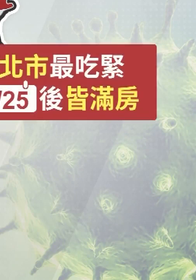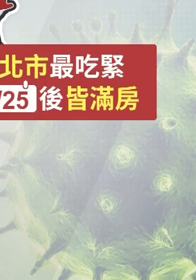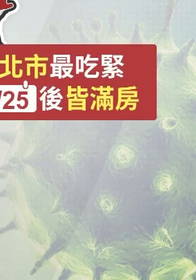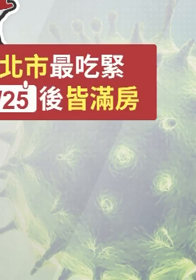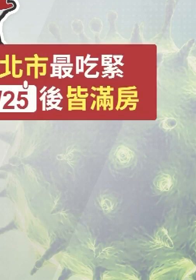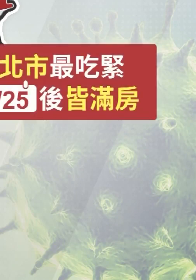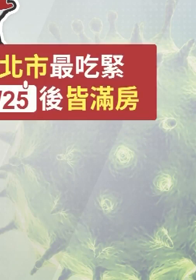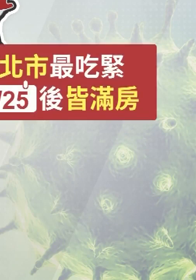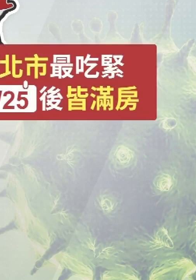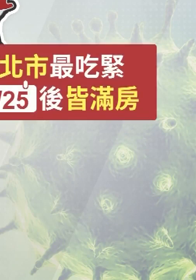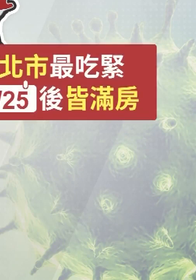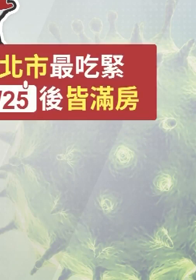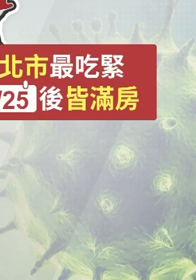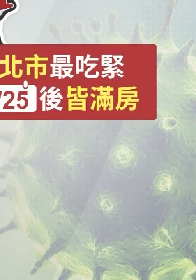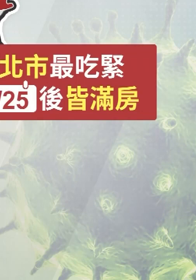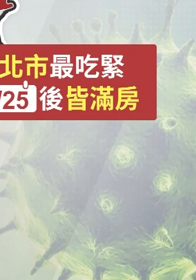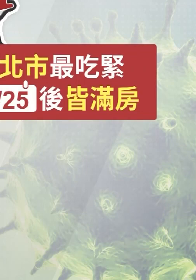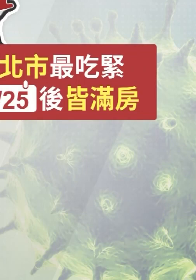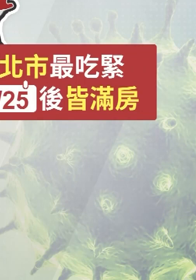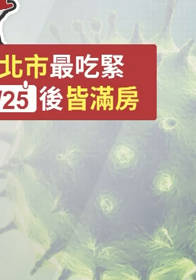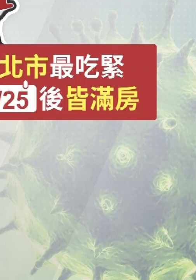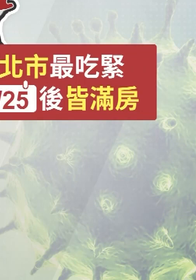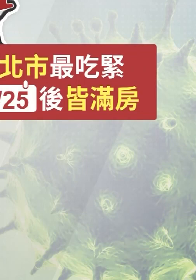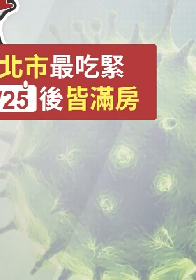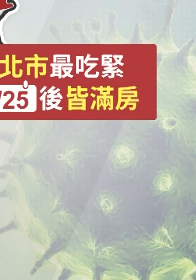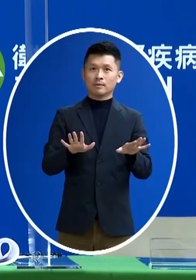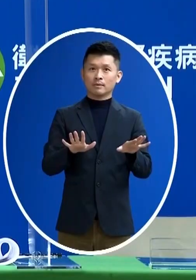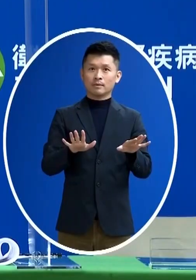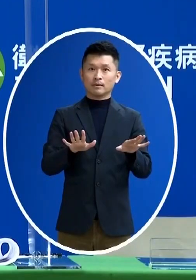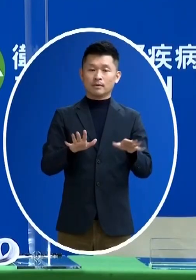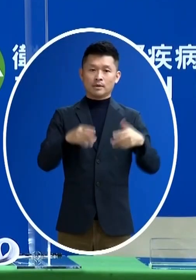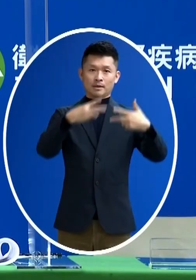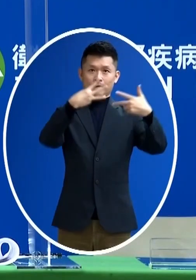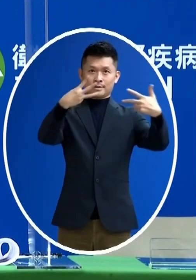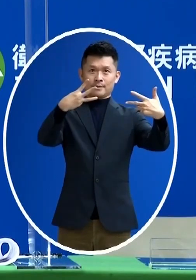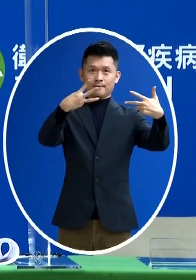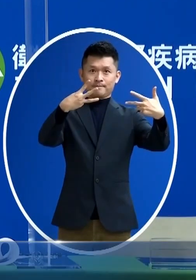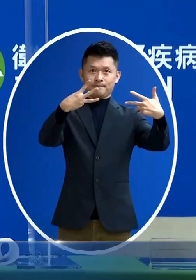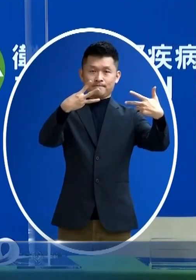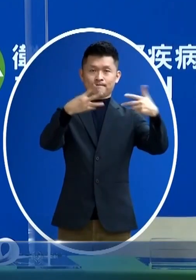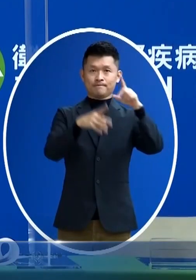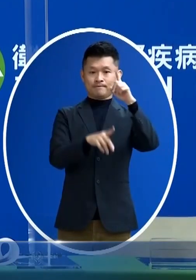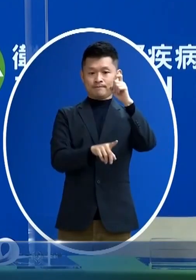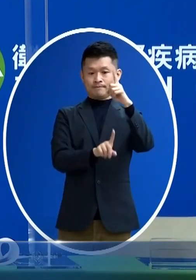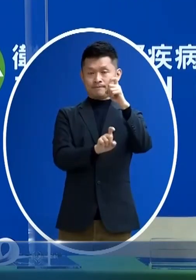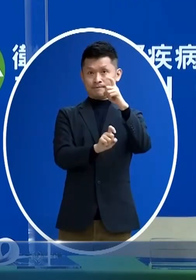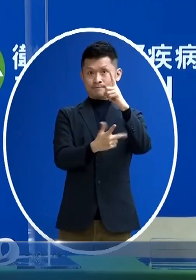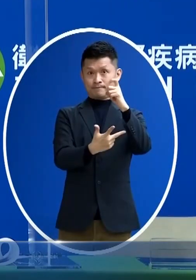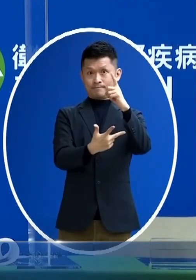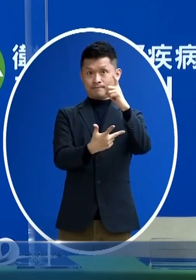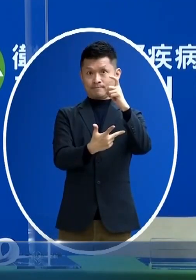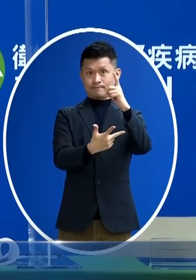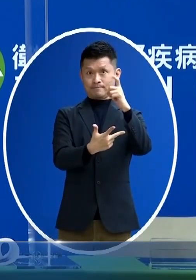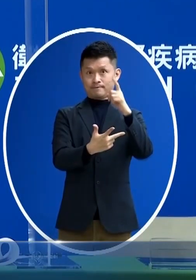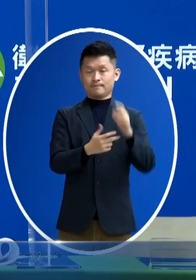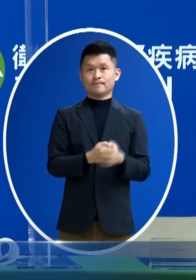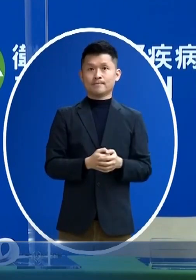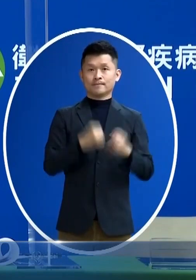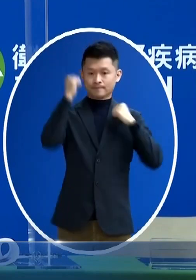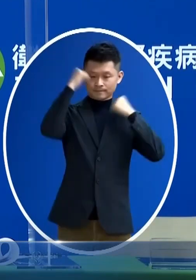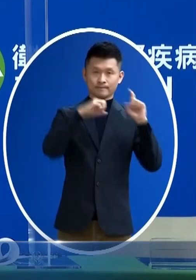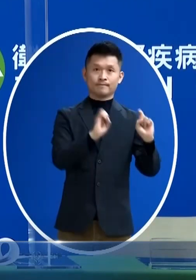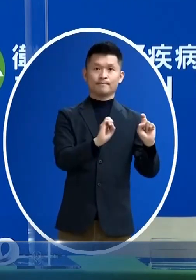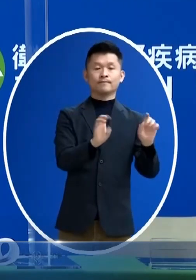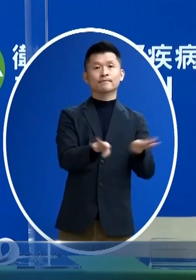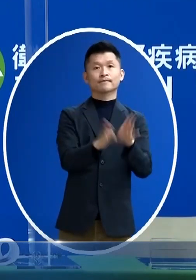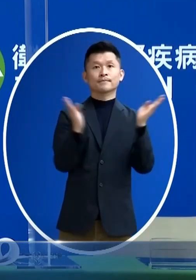新北市最抢手，圣诞节过后完全没有空房。 礼拜三17号，11月17号的10点